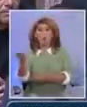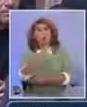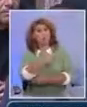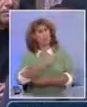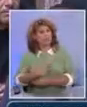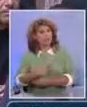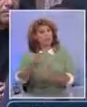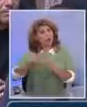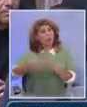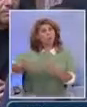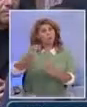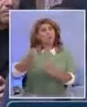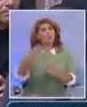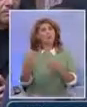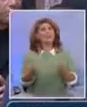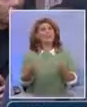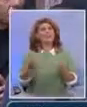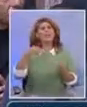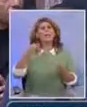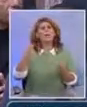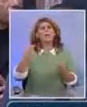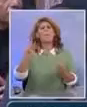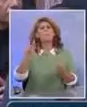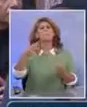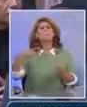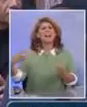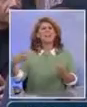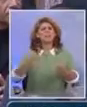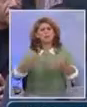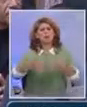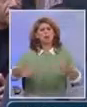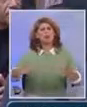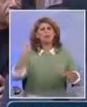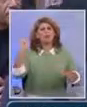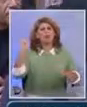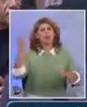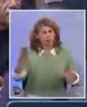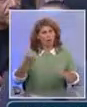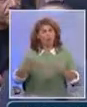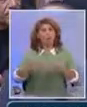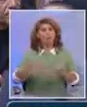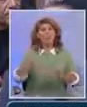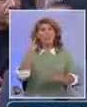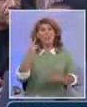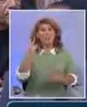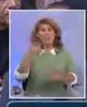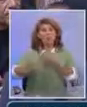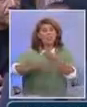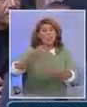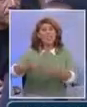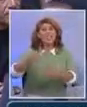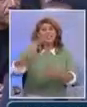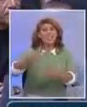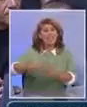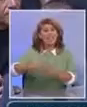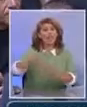οποίοι περισσότεροι κάνουν μαρξιστική προπαγάνδα στα σχολεία και οι οποίοι έκαναν δύο γενιές Ελλήνων